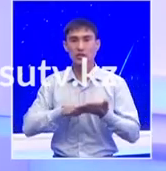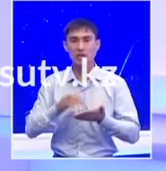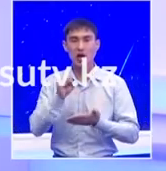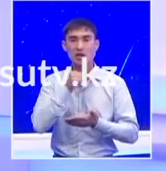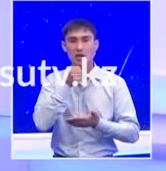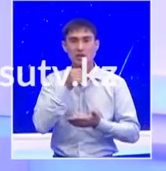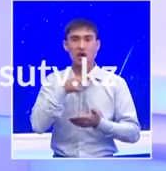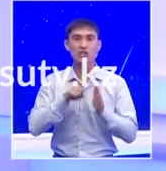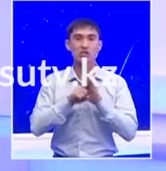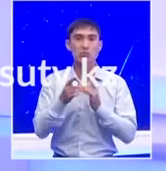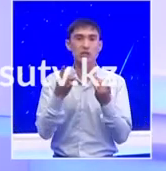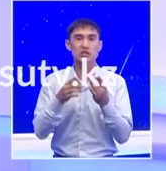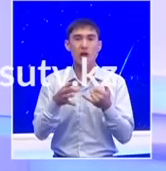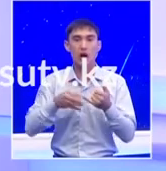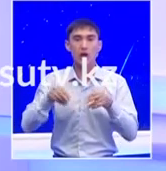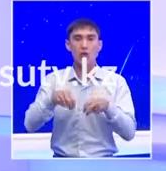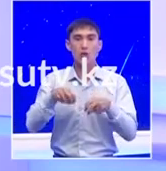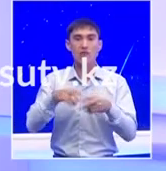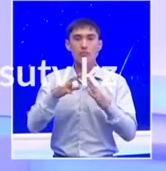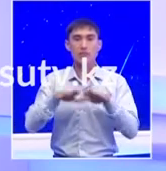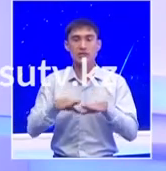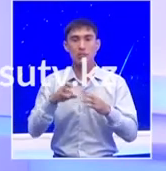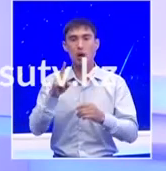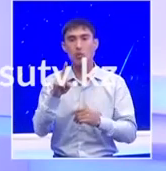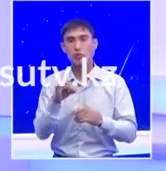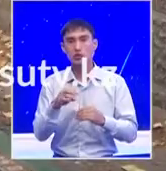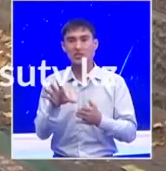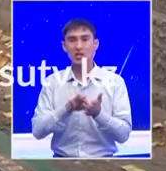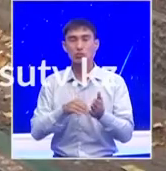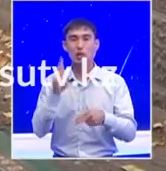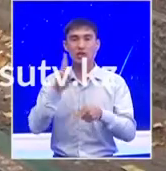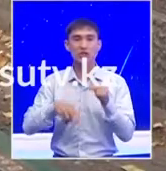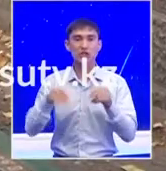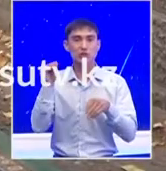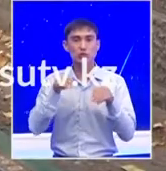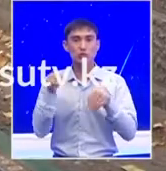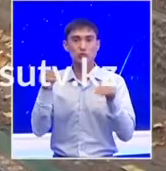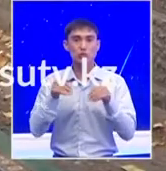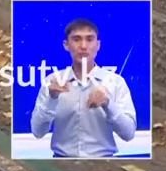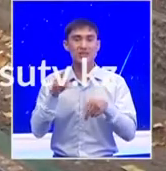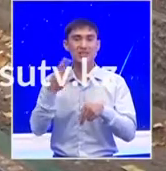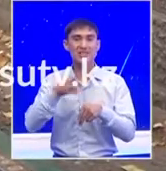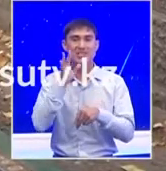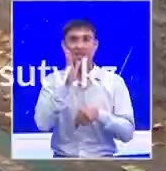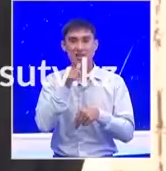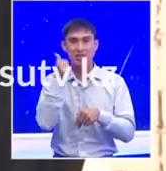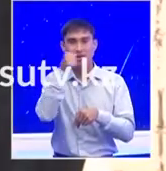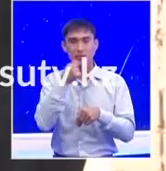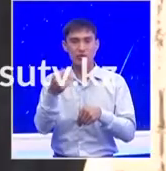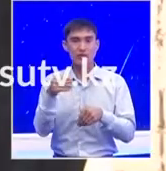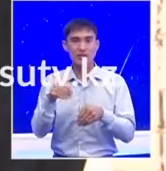Аксакал начинал простым агрономом в местном колхозе сразу после окончания института. И уже к 30 годам его назначили